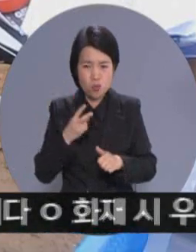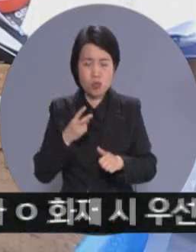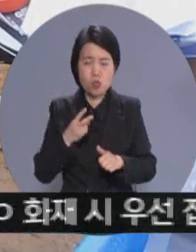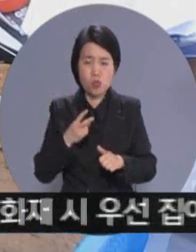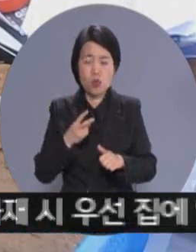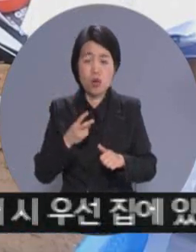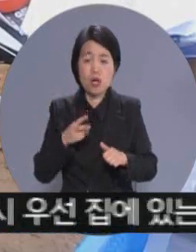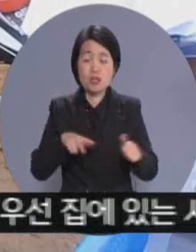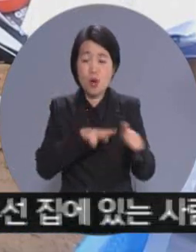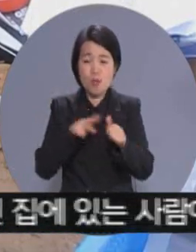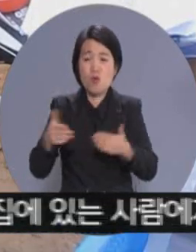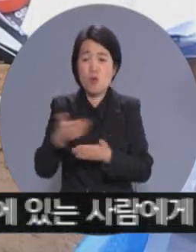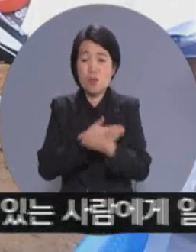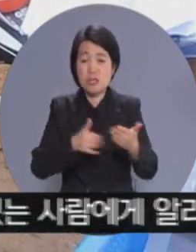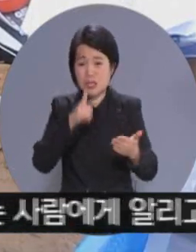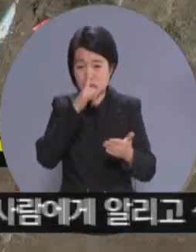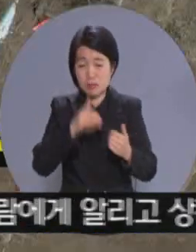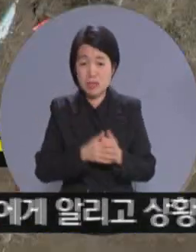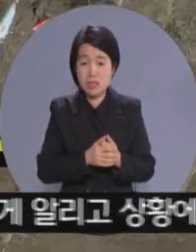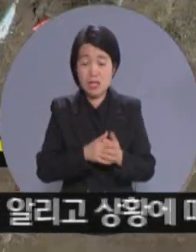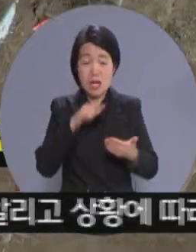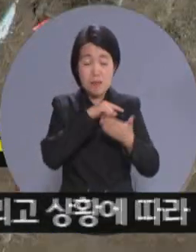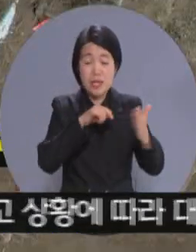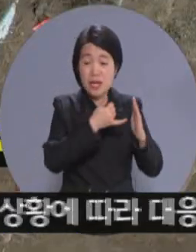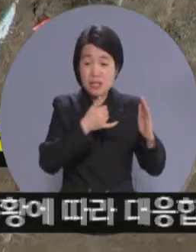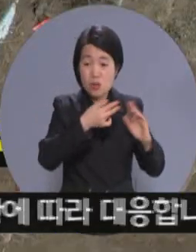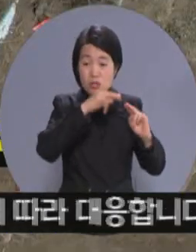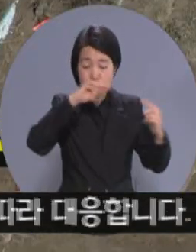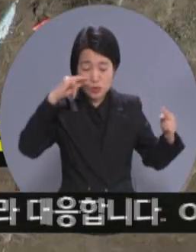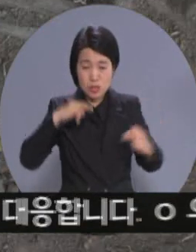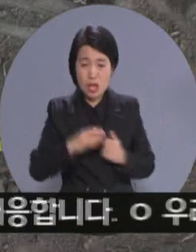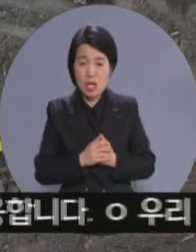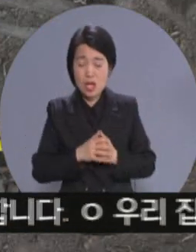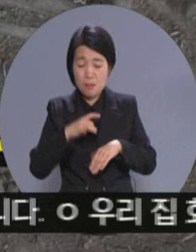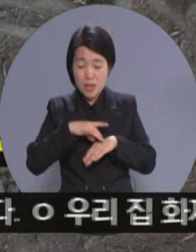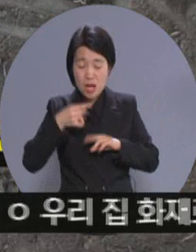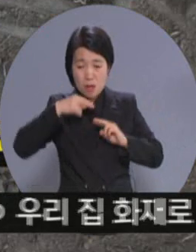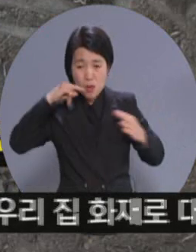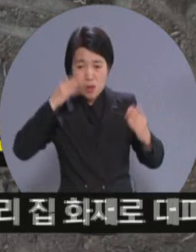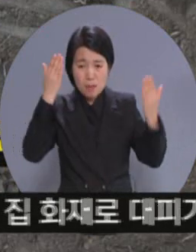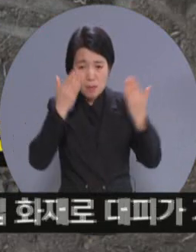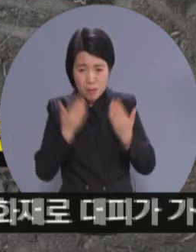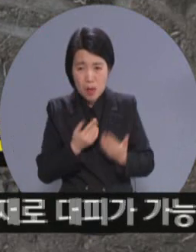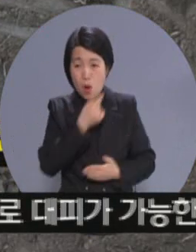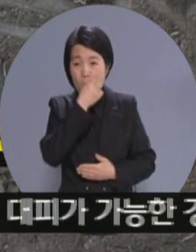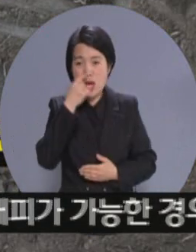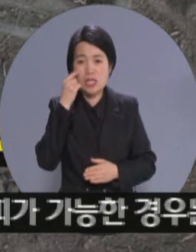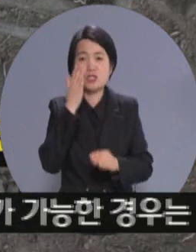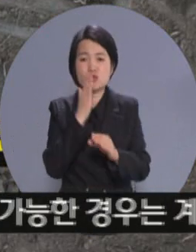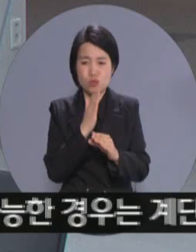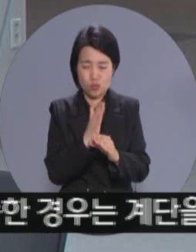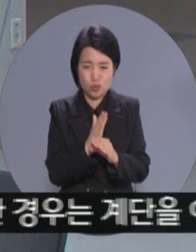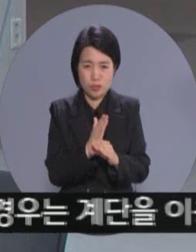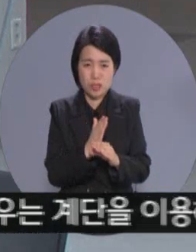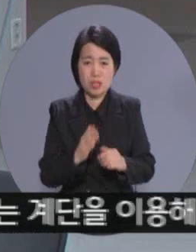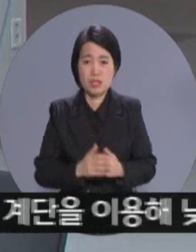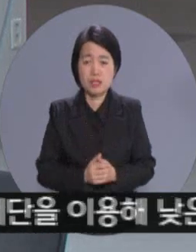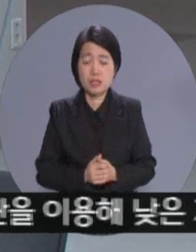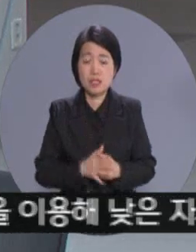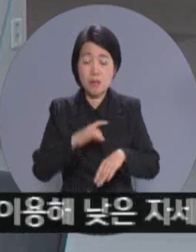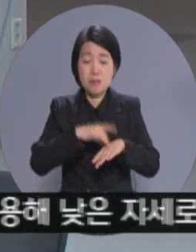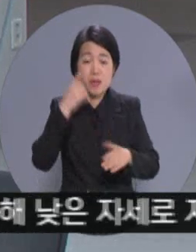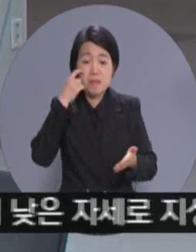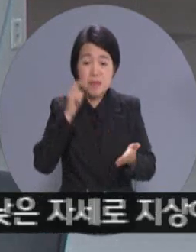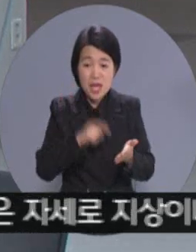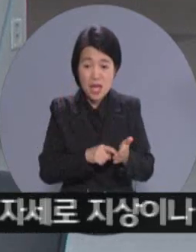현재 유해는 감식을 거쳐 유족과 유전자 대조를 한 뒤 신원을 확인하는 작업이 한창입니다. 이번 발굴